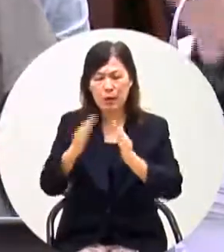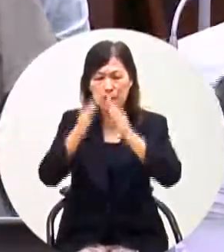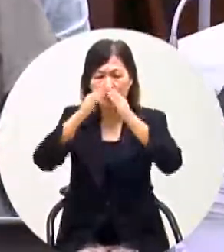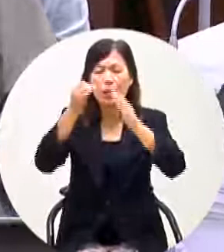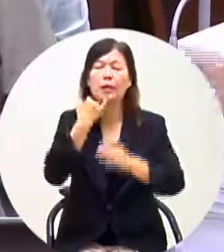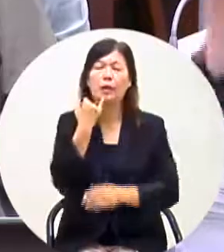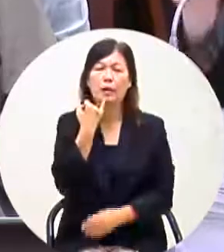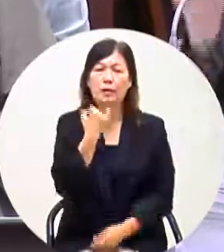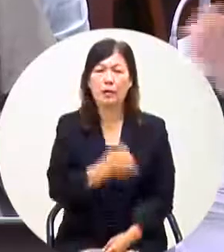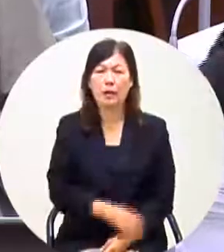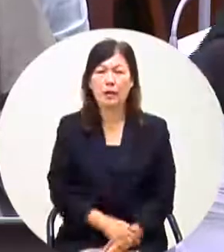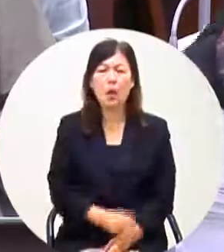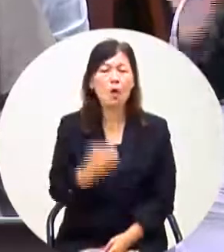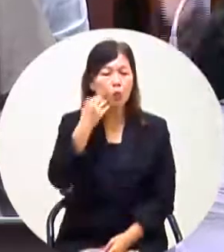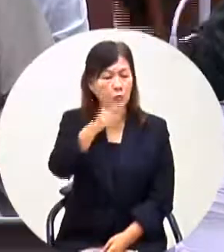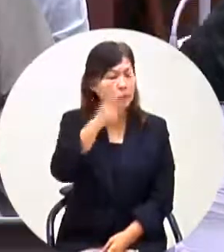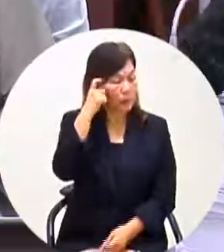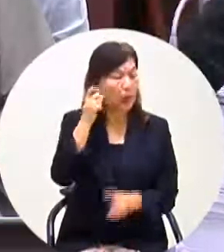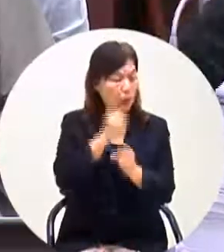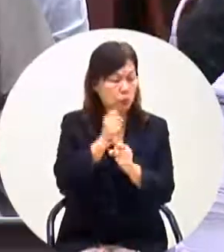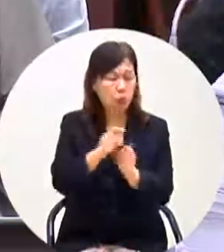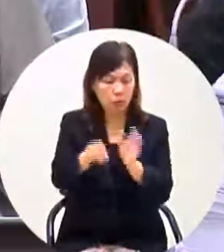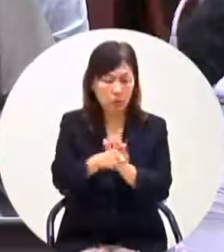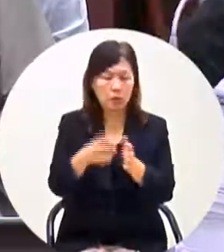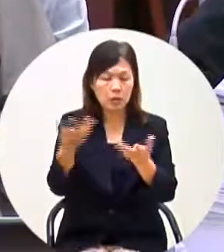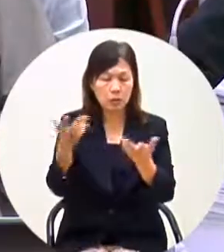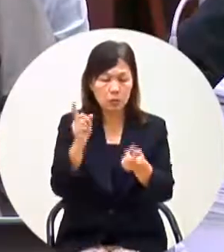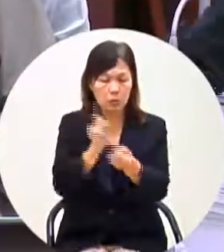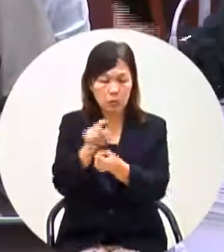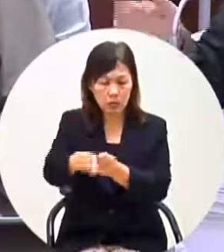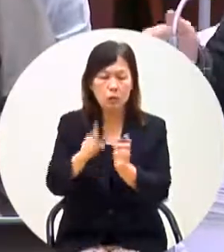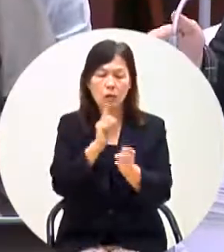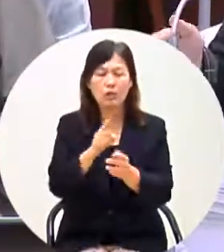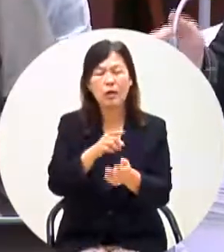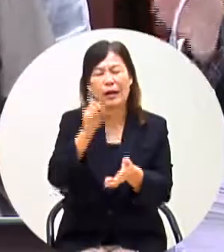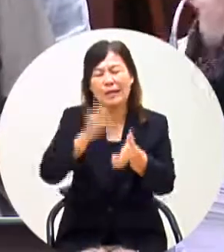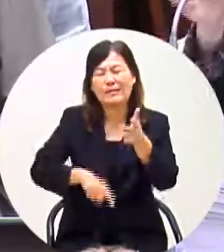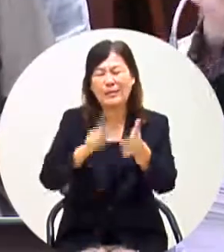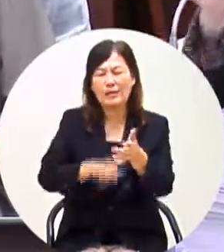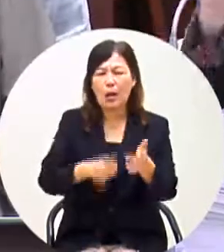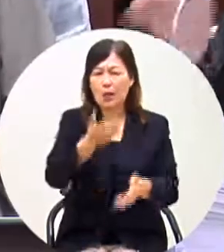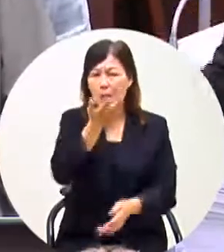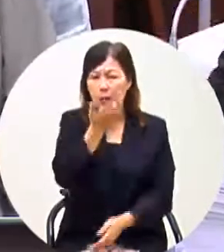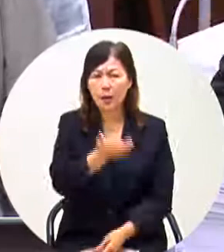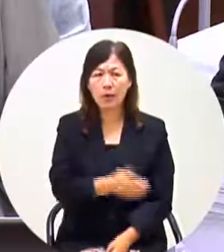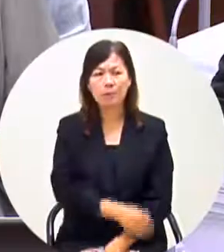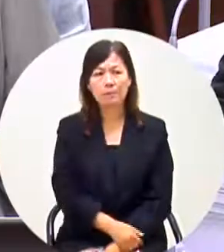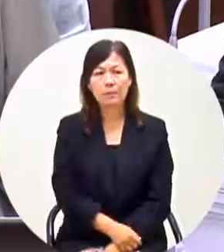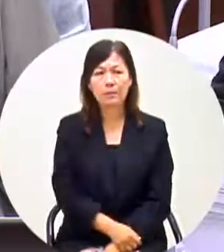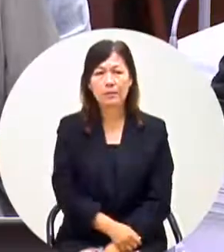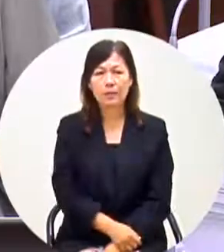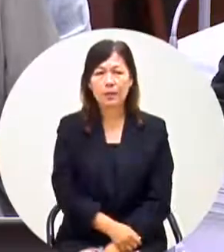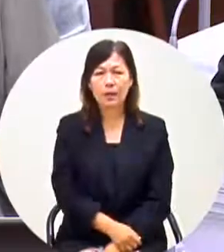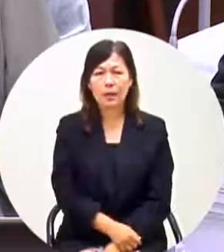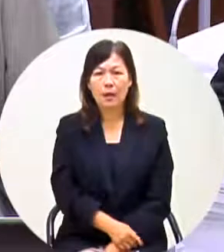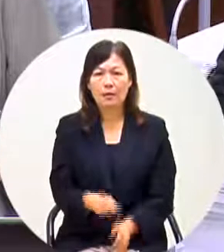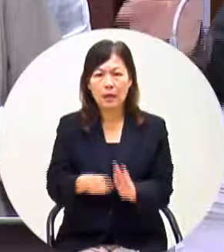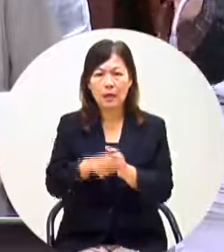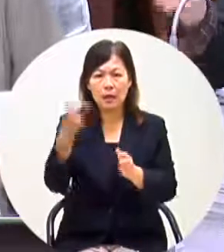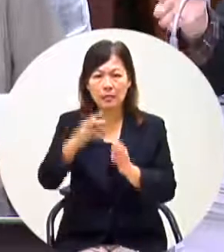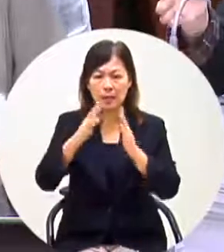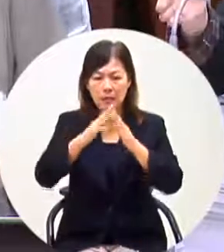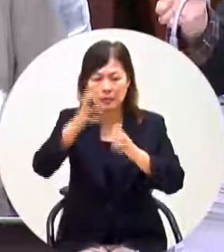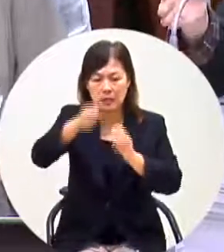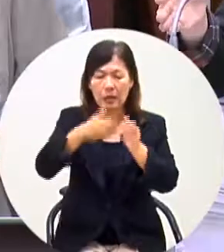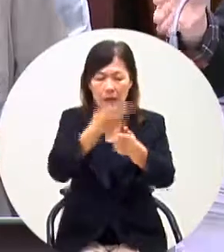现在这个事情对你来讲是很小很小的事情。市长，再给你一点时间，好不好？再